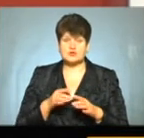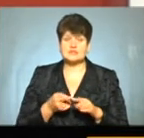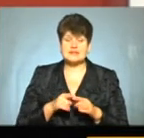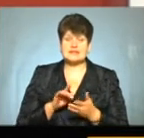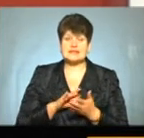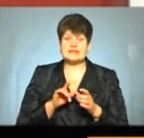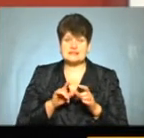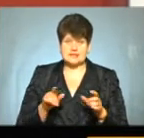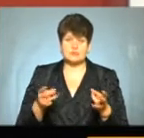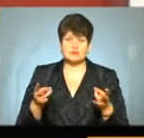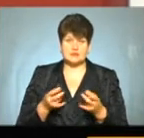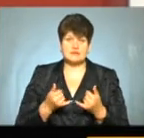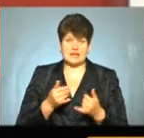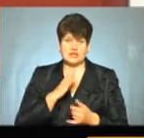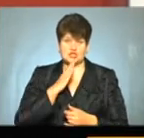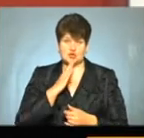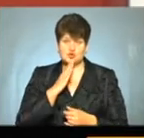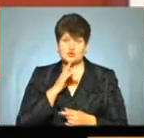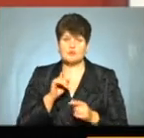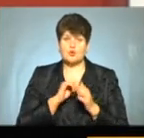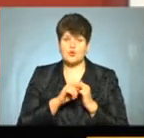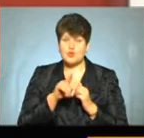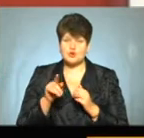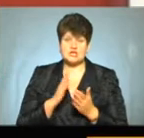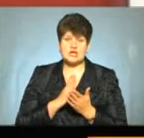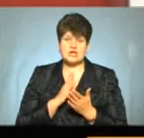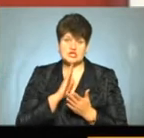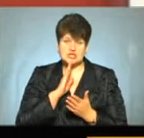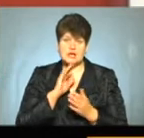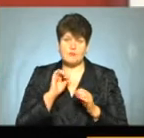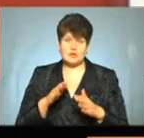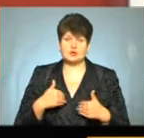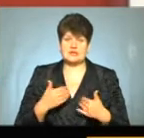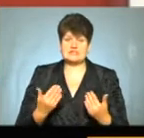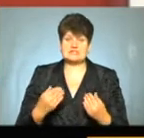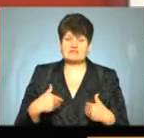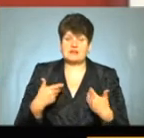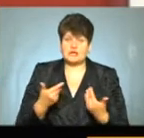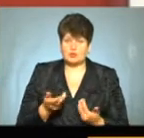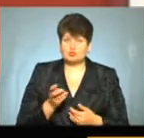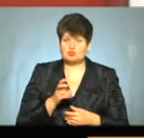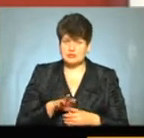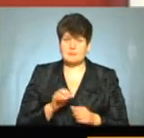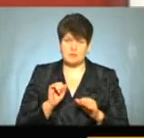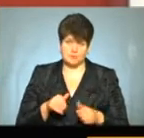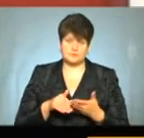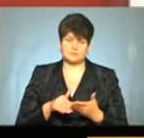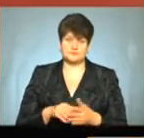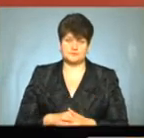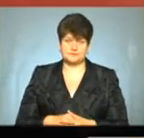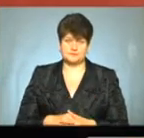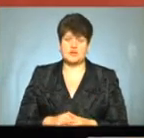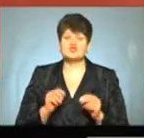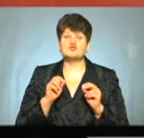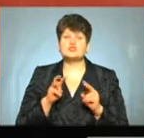потрібен для жінок, щоб кожна жінка могла до нас звернутися і ми змогли би допомогти. Власне, чим ви